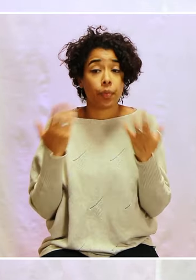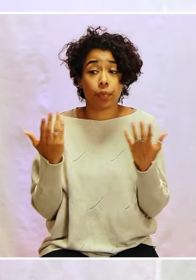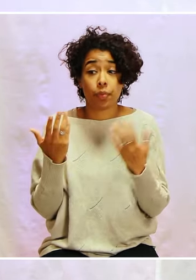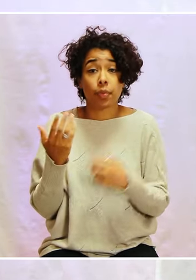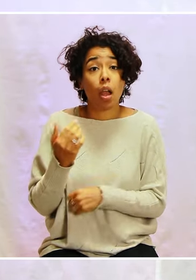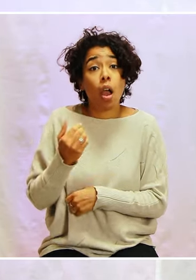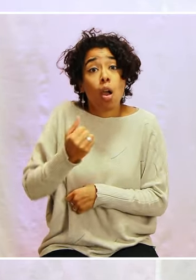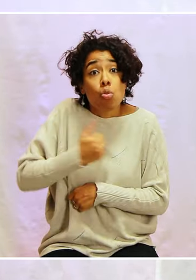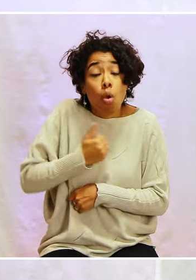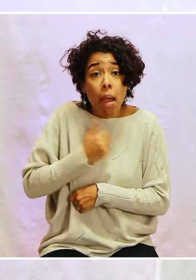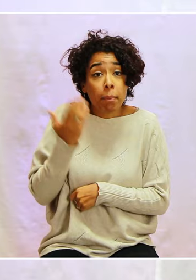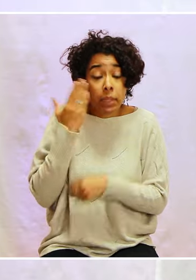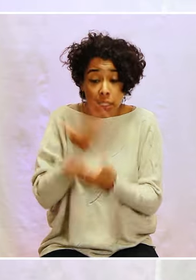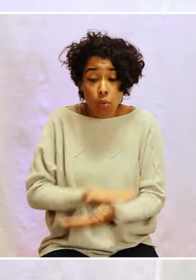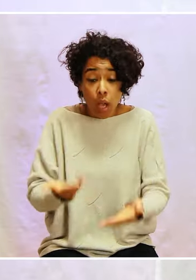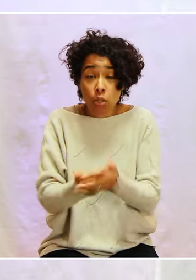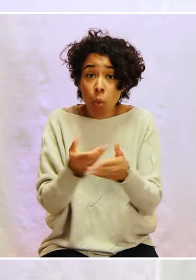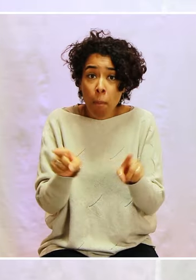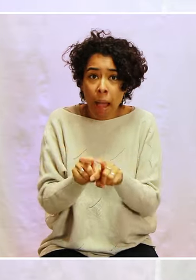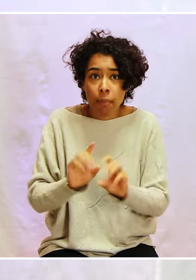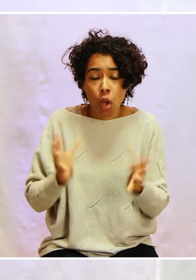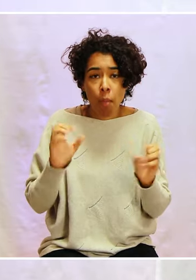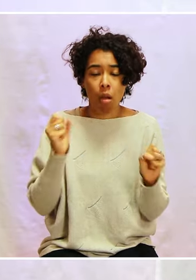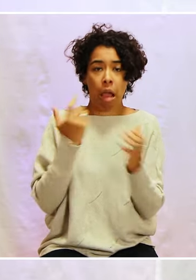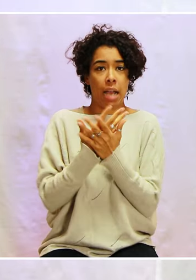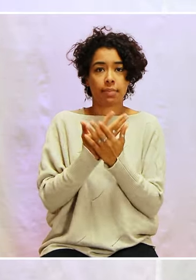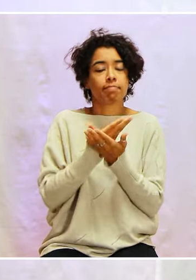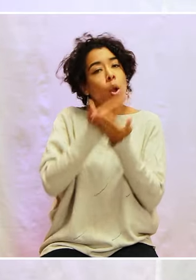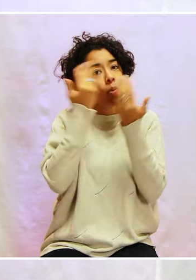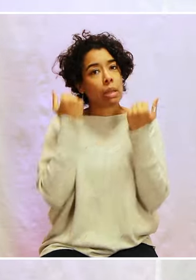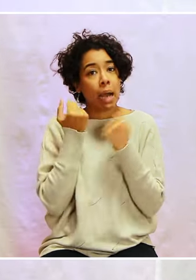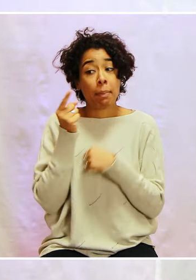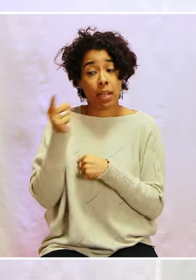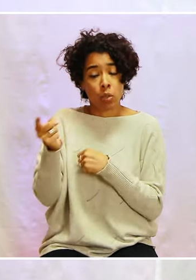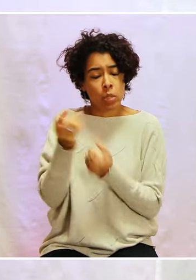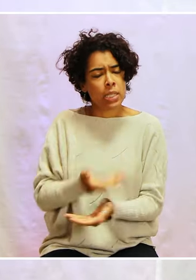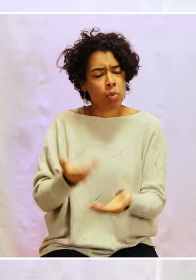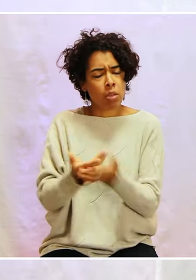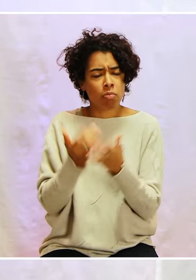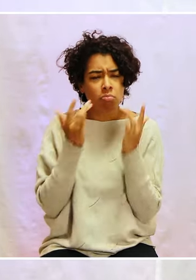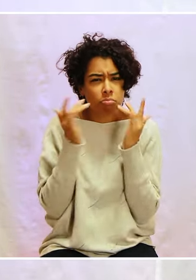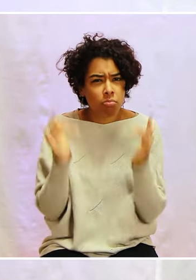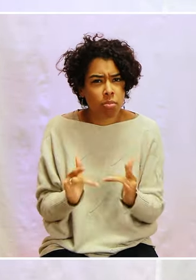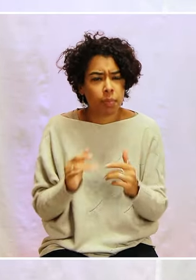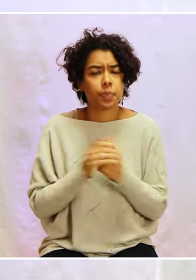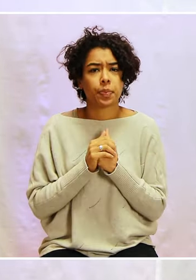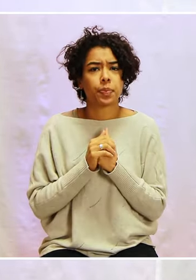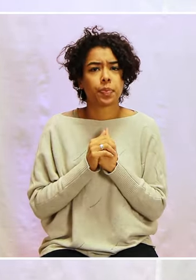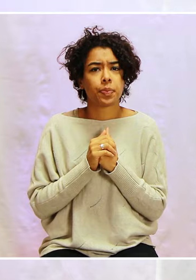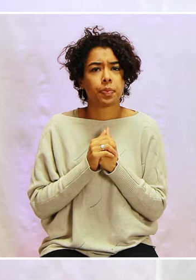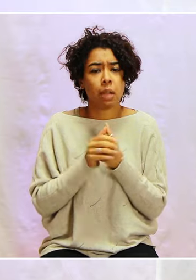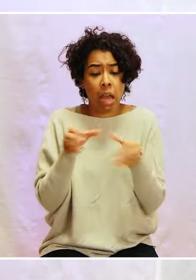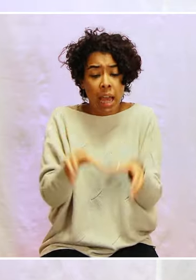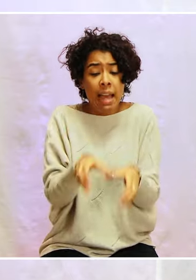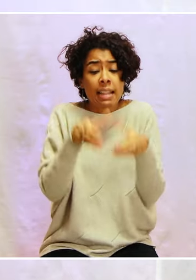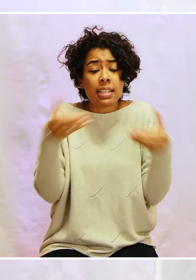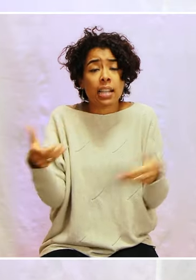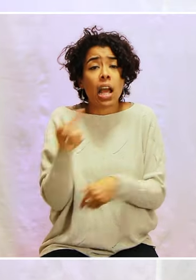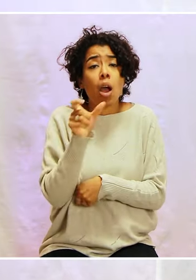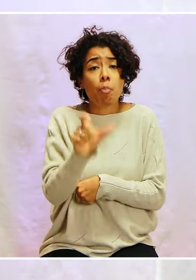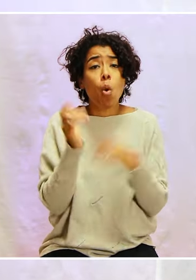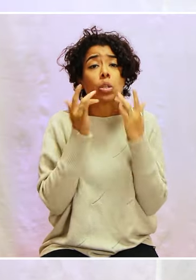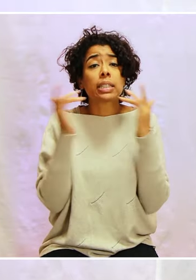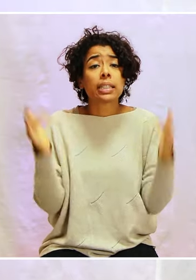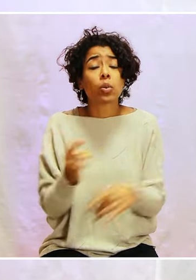genre de de de de situation mais en tous les cas il vit une déception profonde la définition de du Dictionnaire du de du mot déception